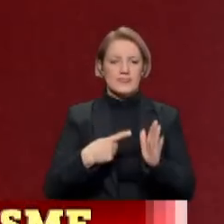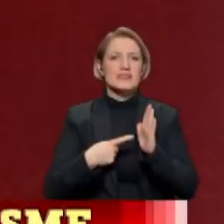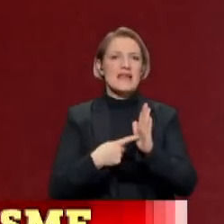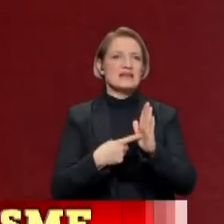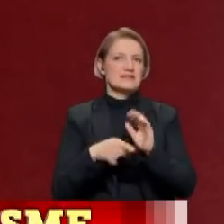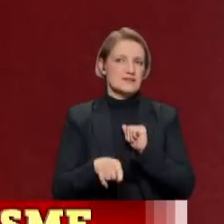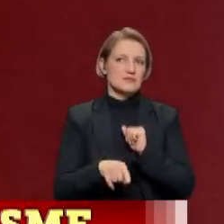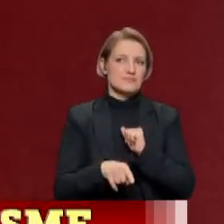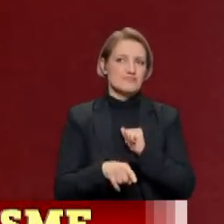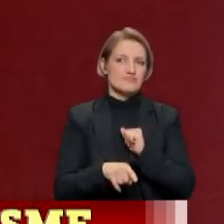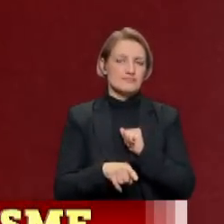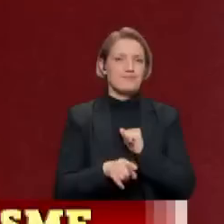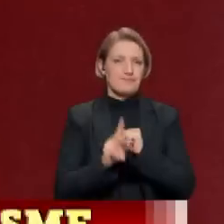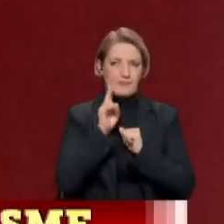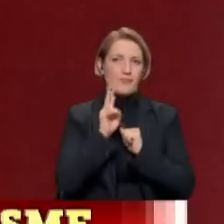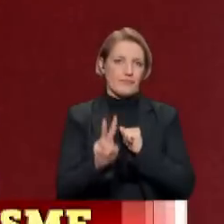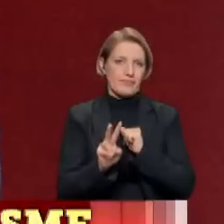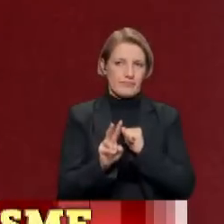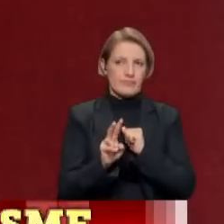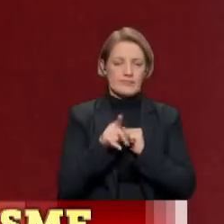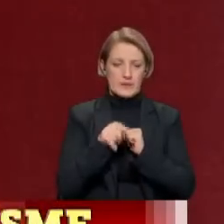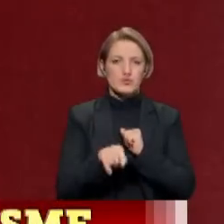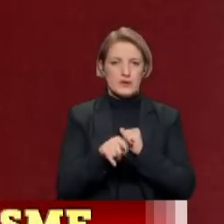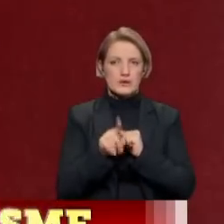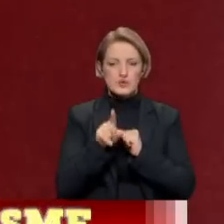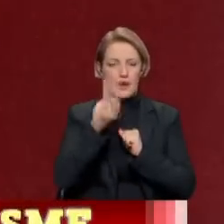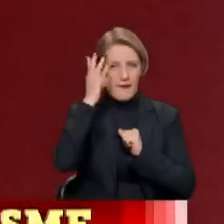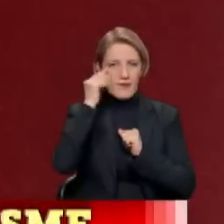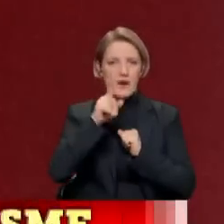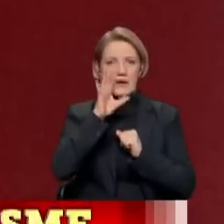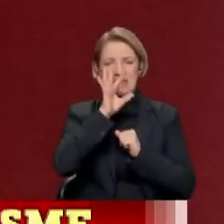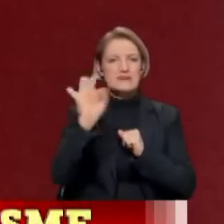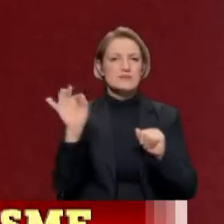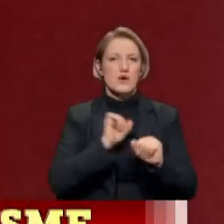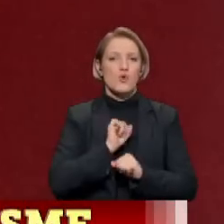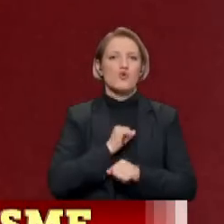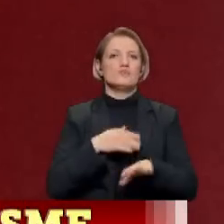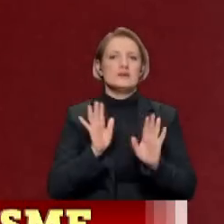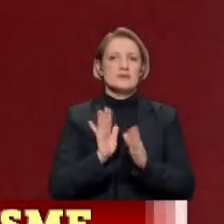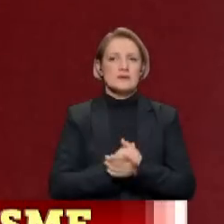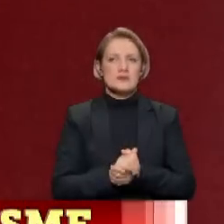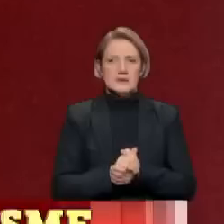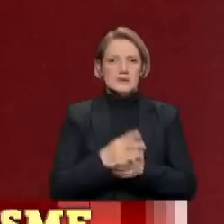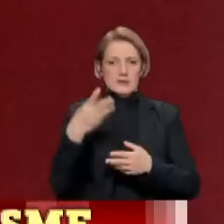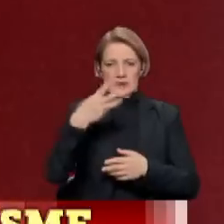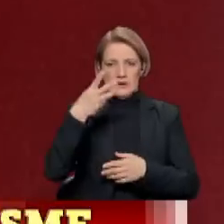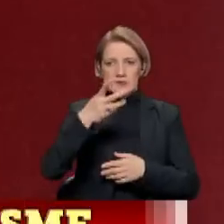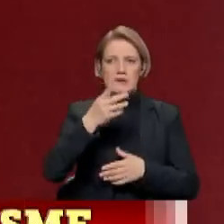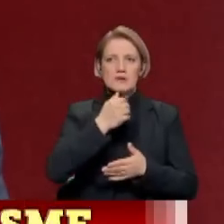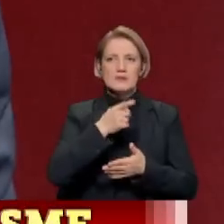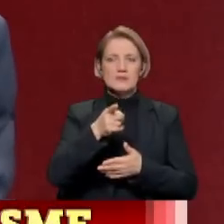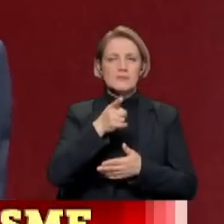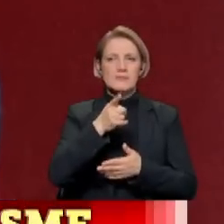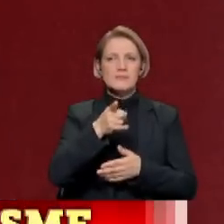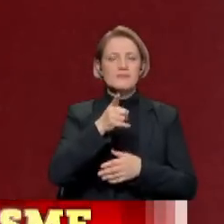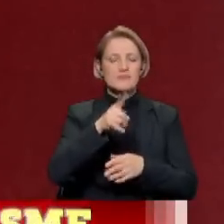delilidir, alametidir. Yani buradan şunu da anlıyoruz. Bu kimseyi korkutmasın, yıldırmasın. Erdoğan o